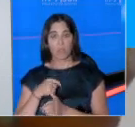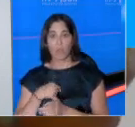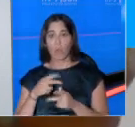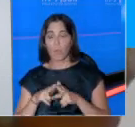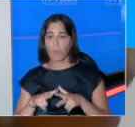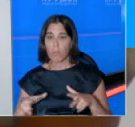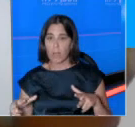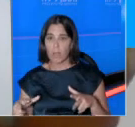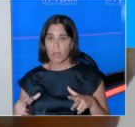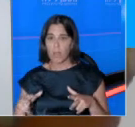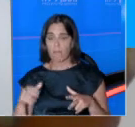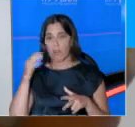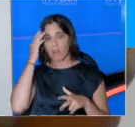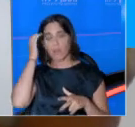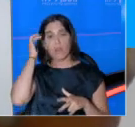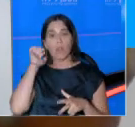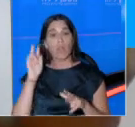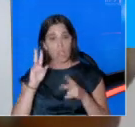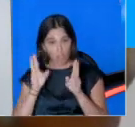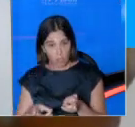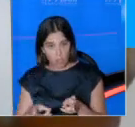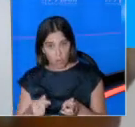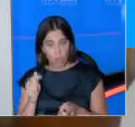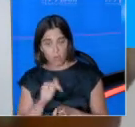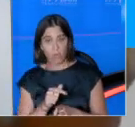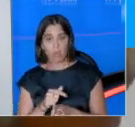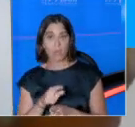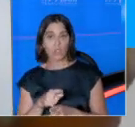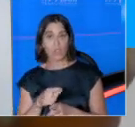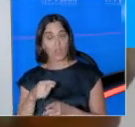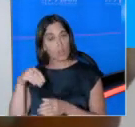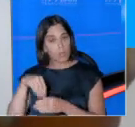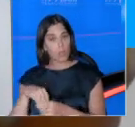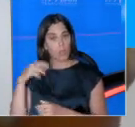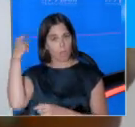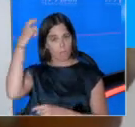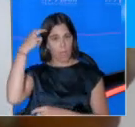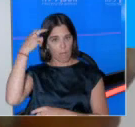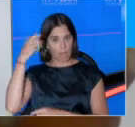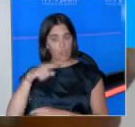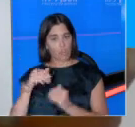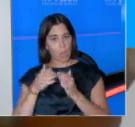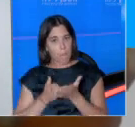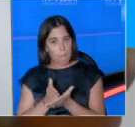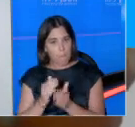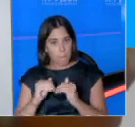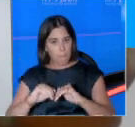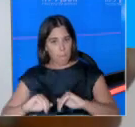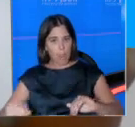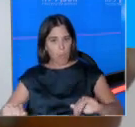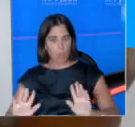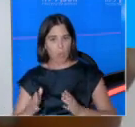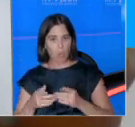מבחינתם. יש אפשרות, וזה מה שמדברים בתוך החברה הערבית, שיהיה פילוג, לא פילוג